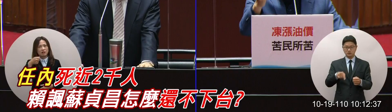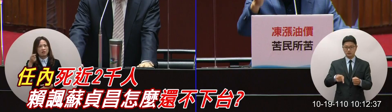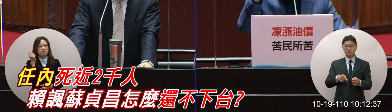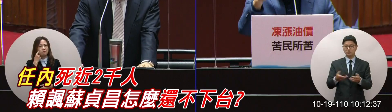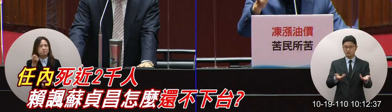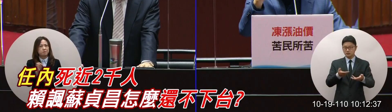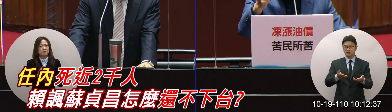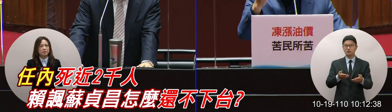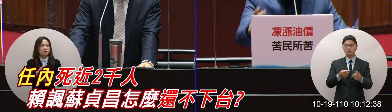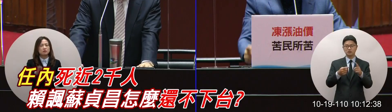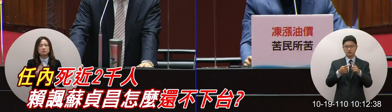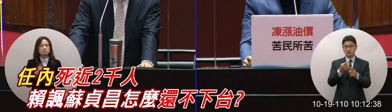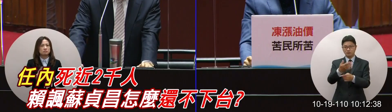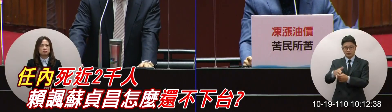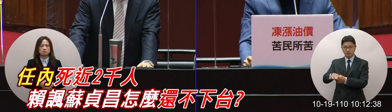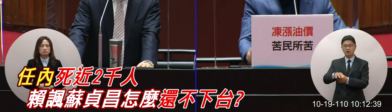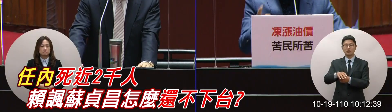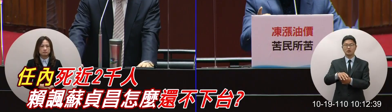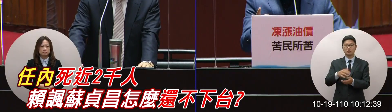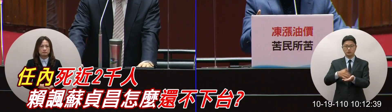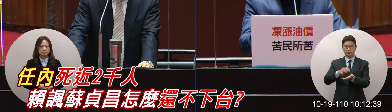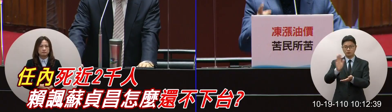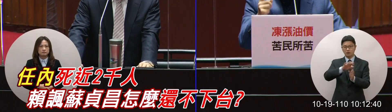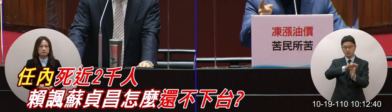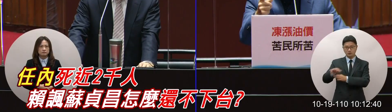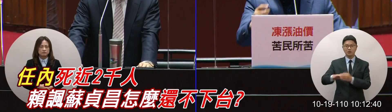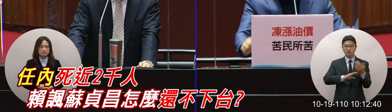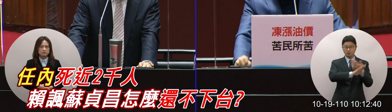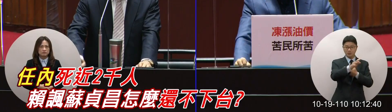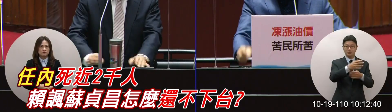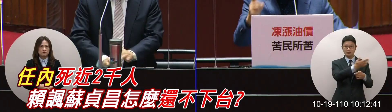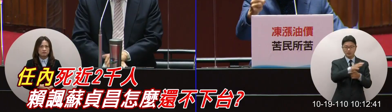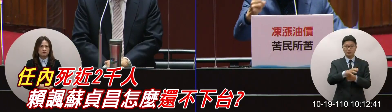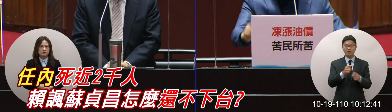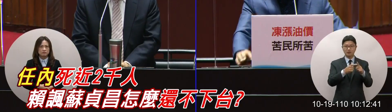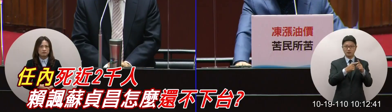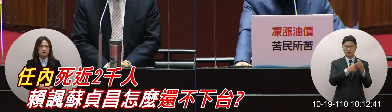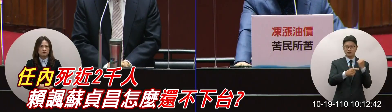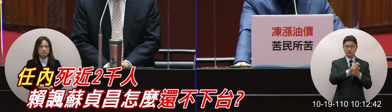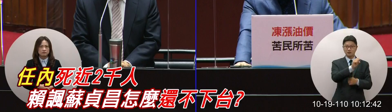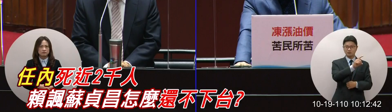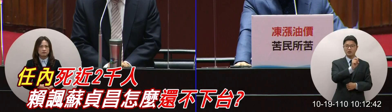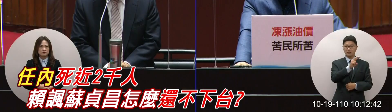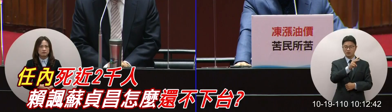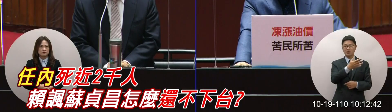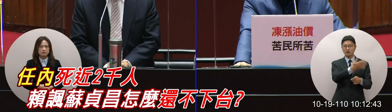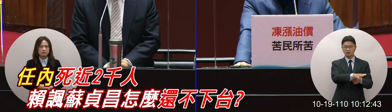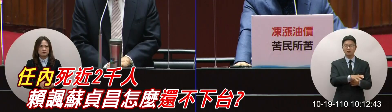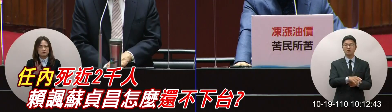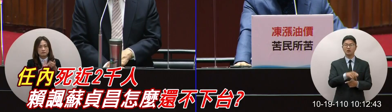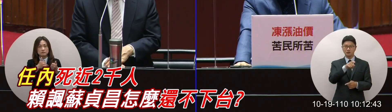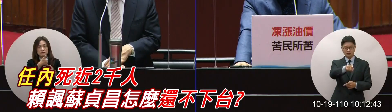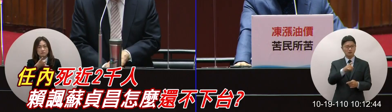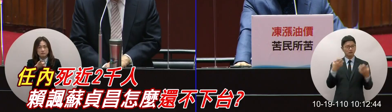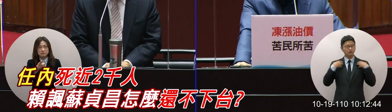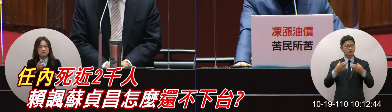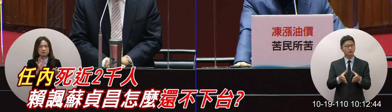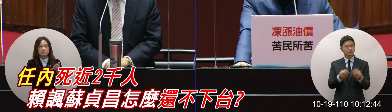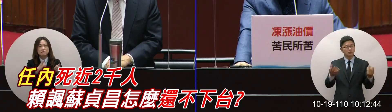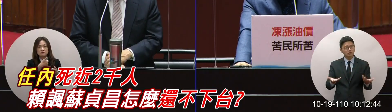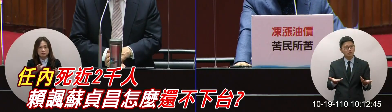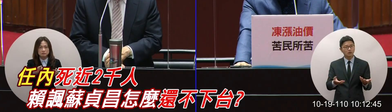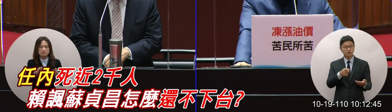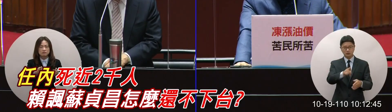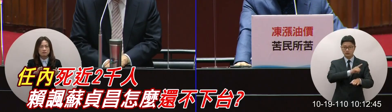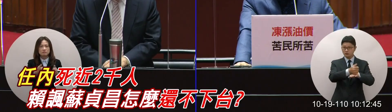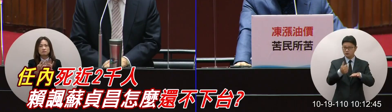死掉一两百条人命，你的任内你不应该请辞吗？你觉得不应该吗？ 委员， 你不应该请辞吗？ 委员是